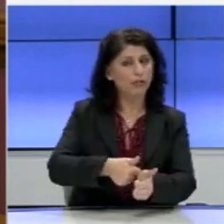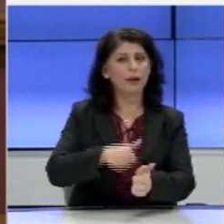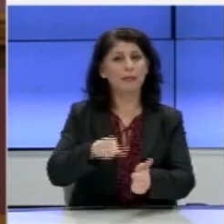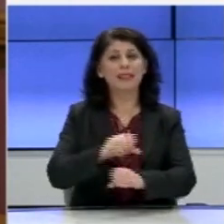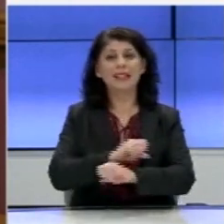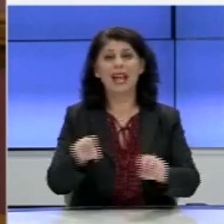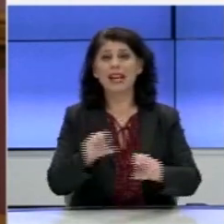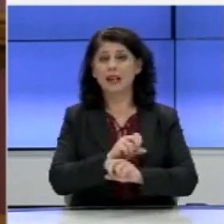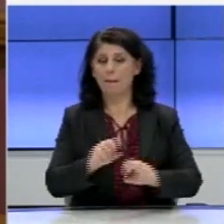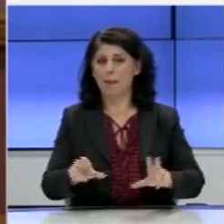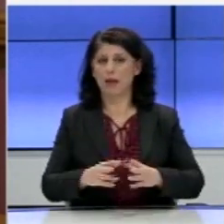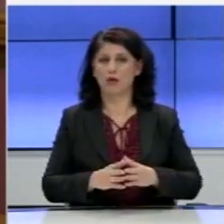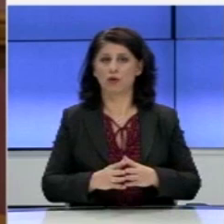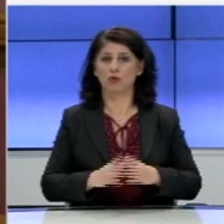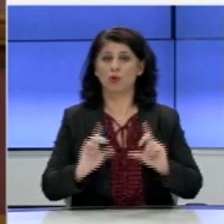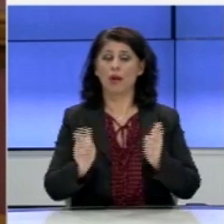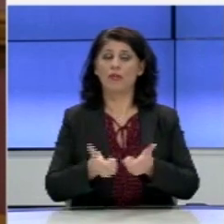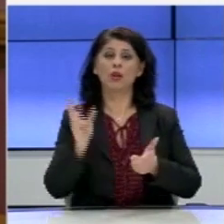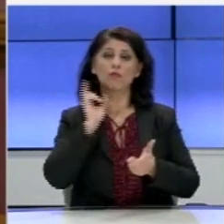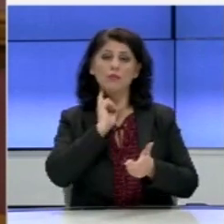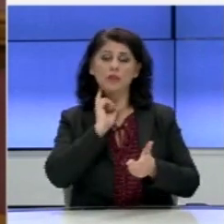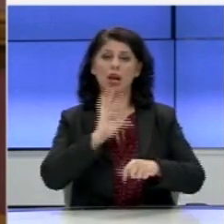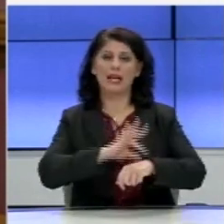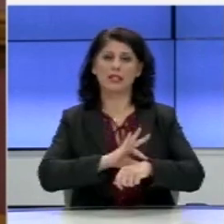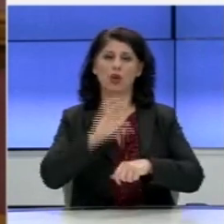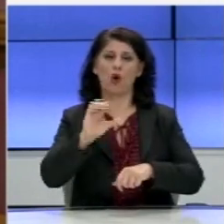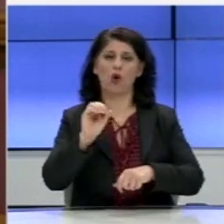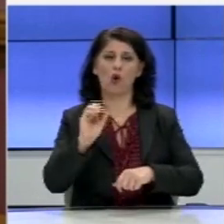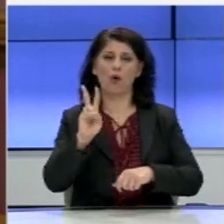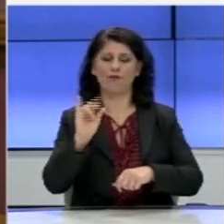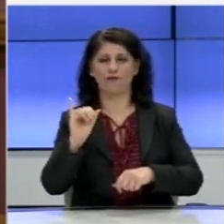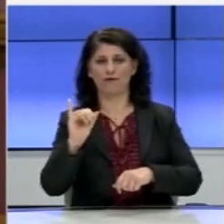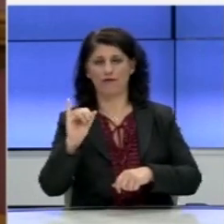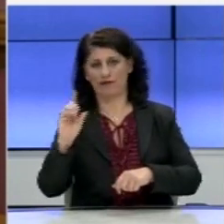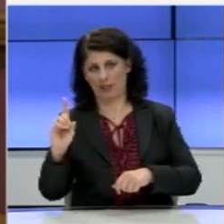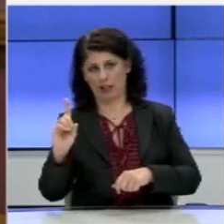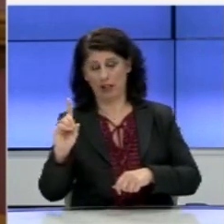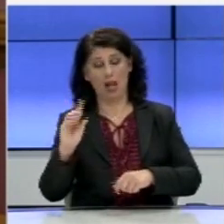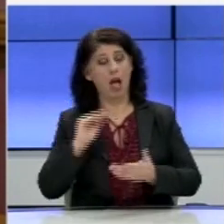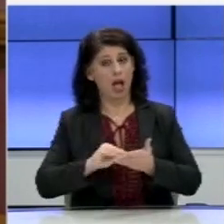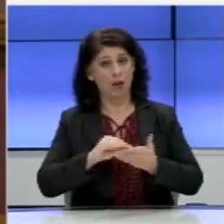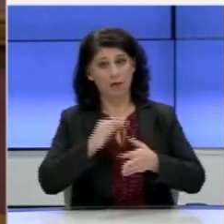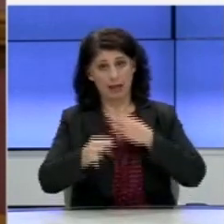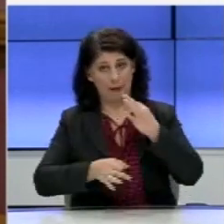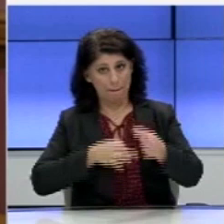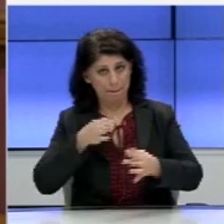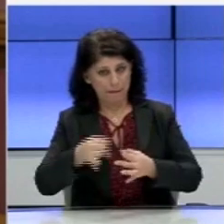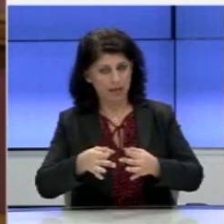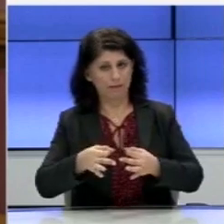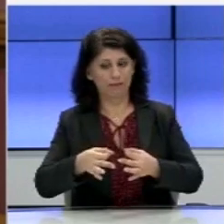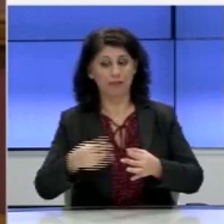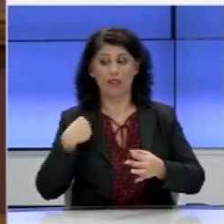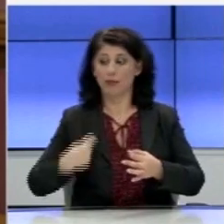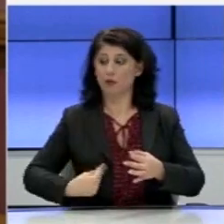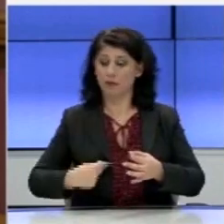την ενημέρωση του Εθνικού Μητρώου Ασθενών COVID-19. Επίσης, είχαμε τονίσει την ανάγκη